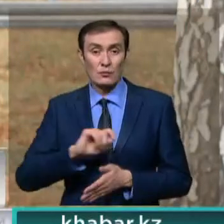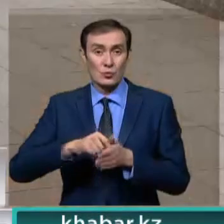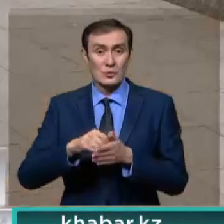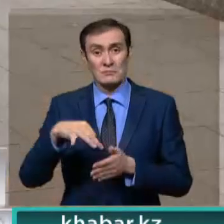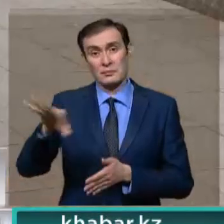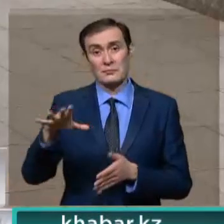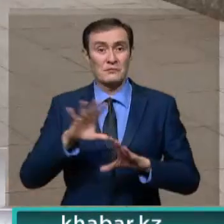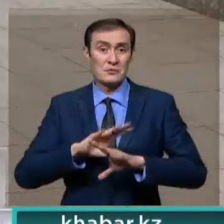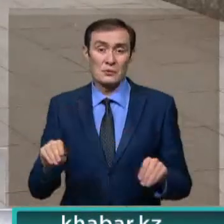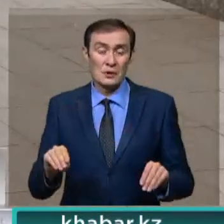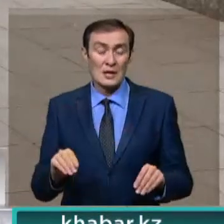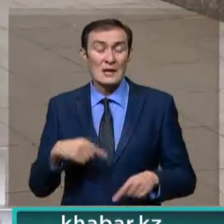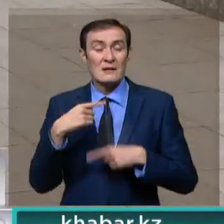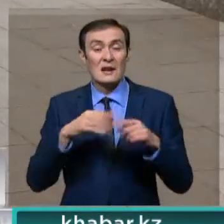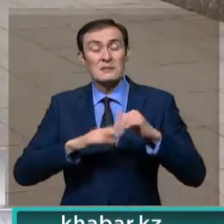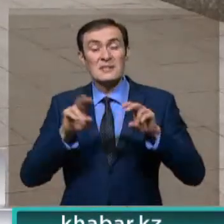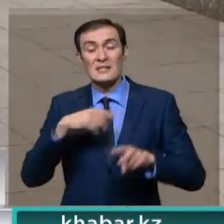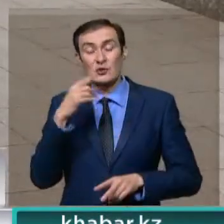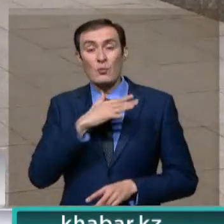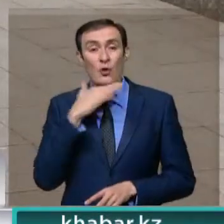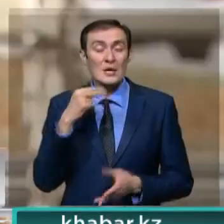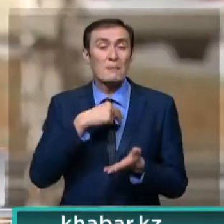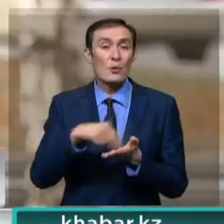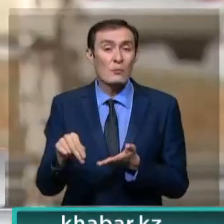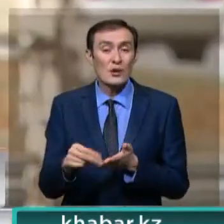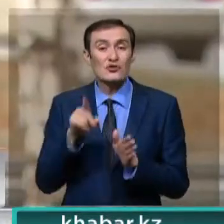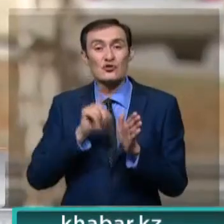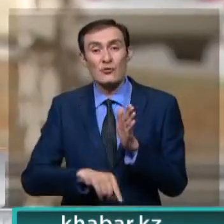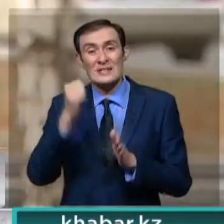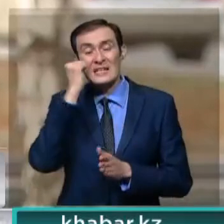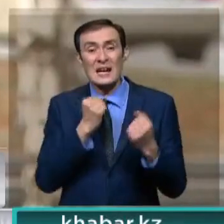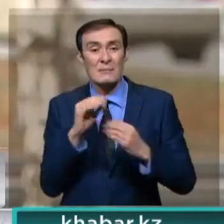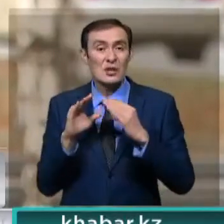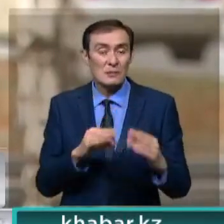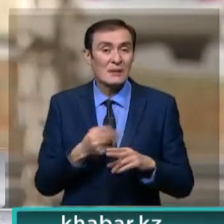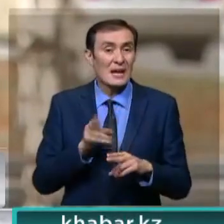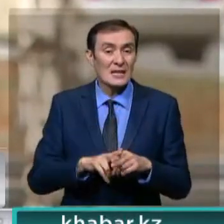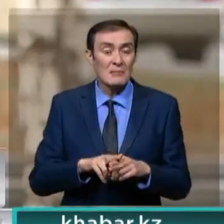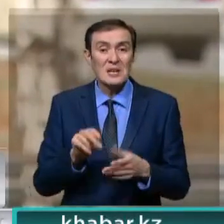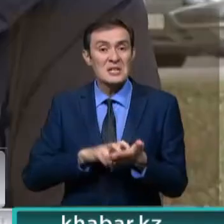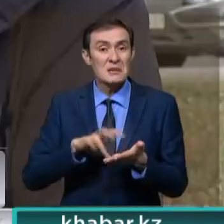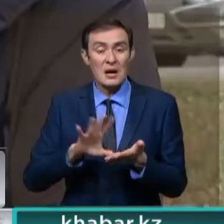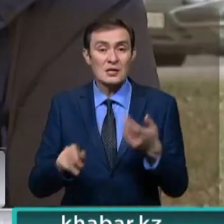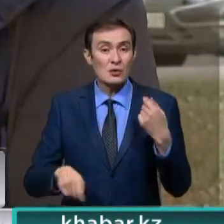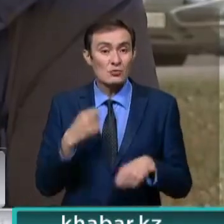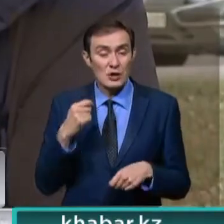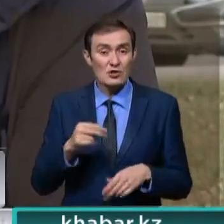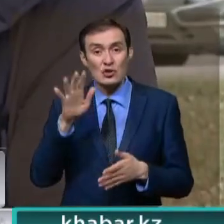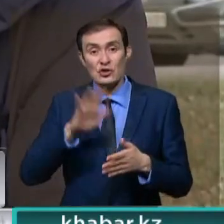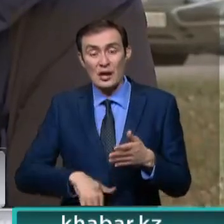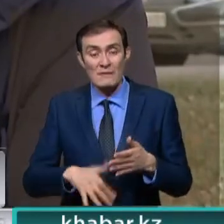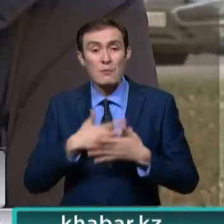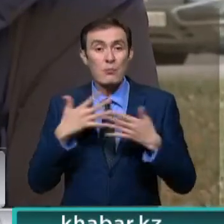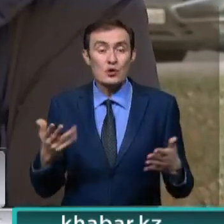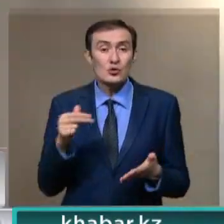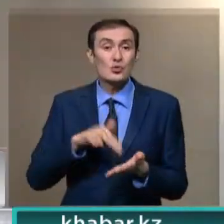и все. Тем временем эксперты отмечают, многие покупают недорогие старые машины, при этом абсолютно не боясь нарушений. Штрафы порой